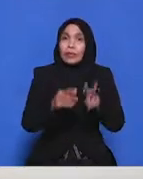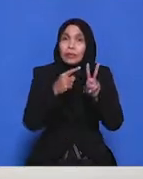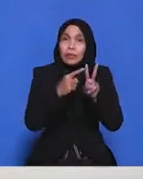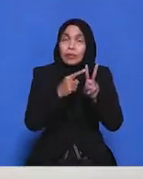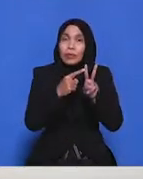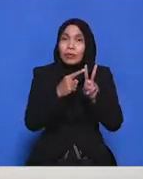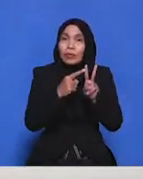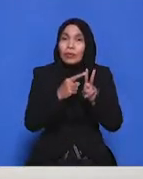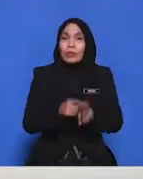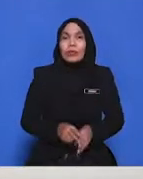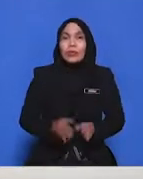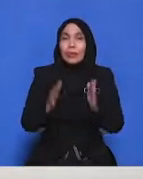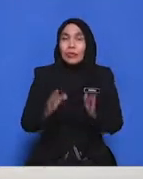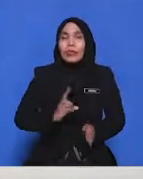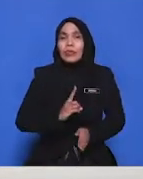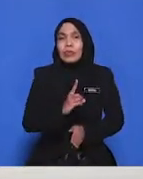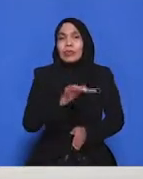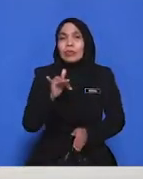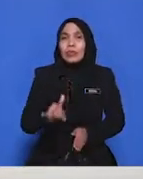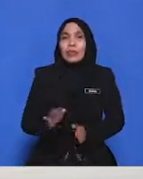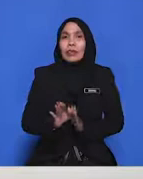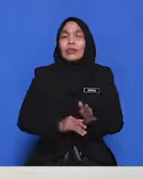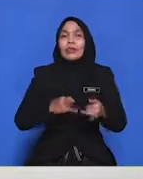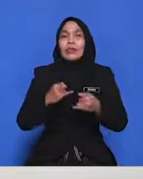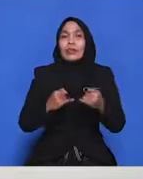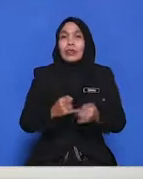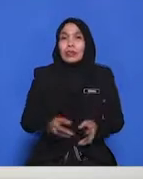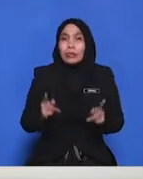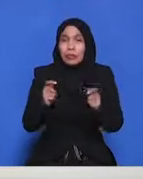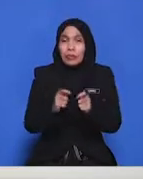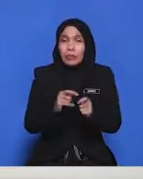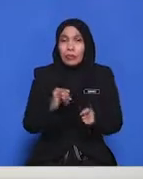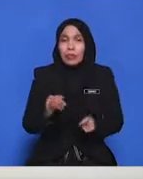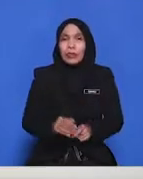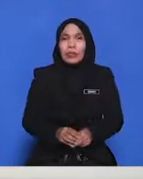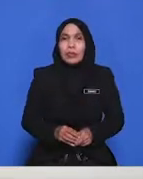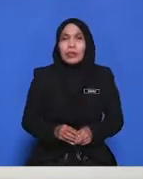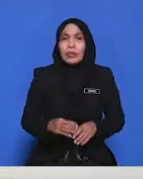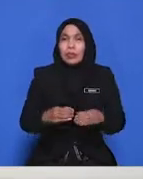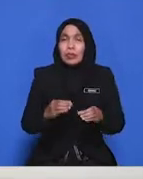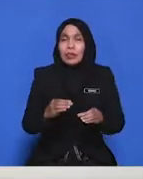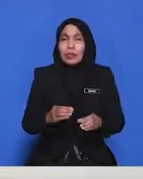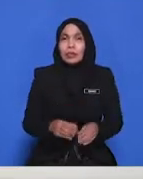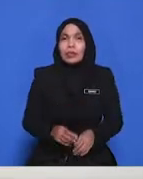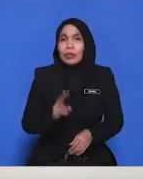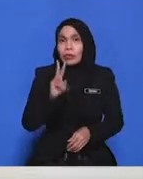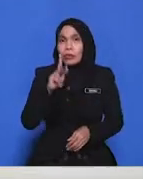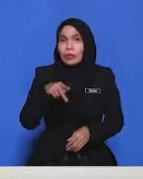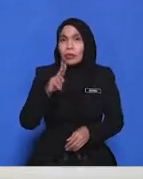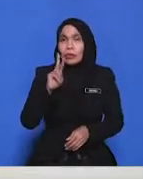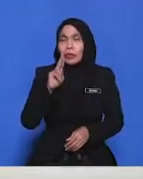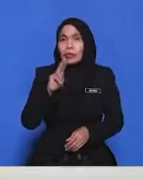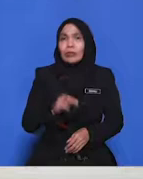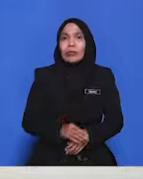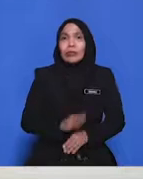pula adalah orang Islam yang berjaya menemui cara mengukur jarak antara bumi dengan